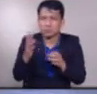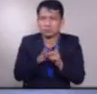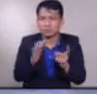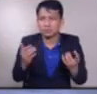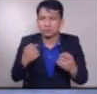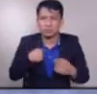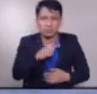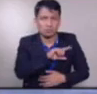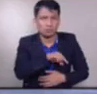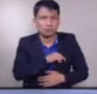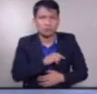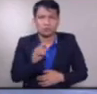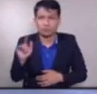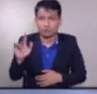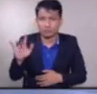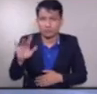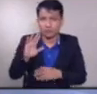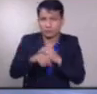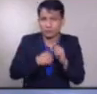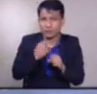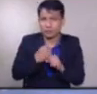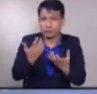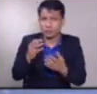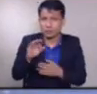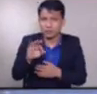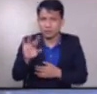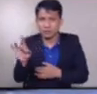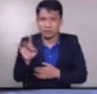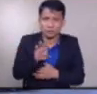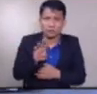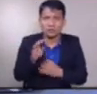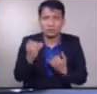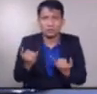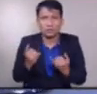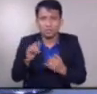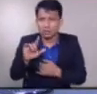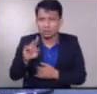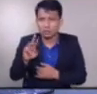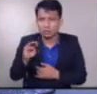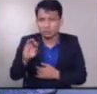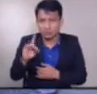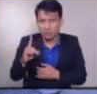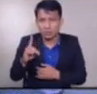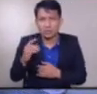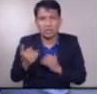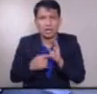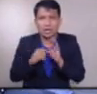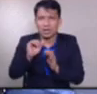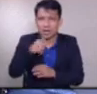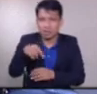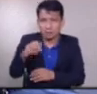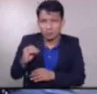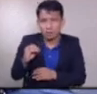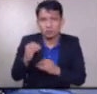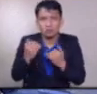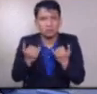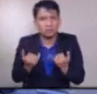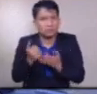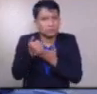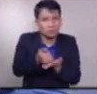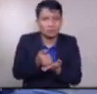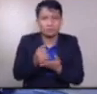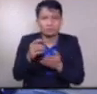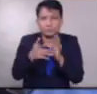ating bintahe because for 25 years, since 1994 na itatag ang ating Lumad Apu doon sa Salamarawi City, we're able to help the